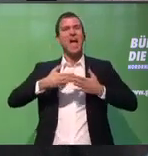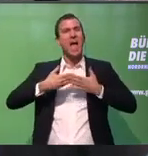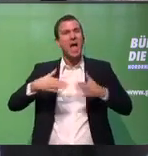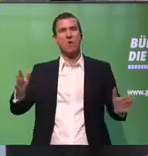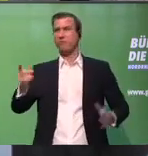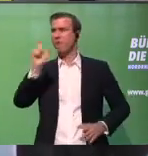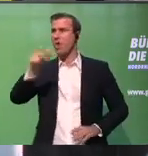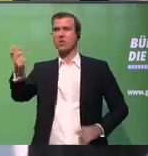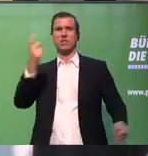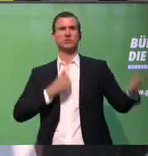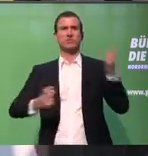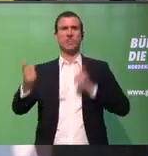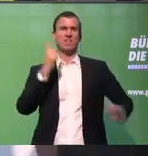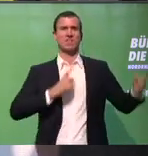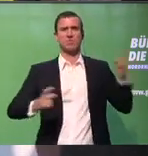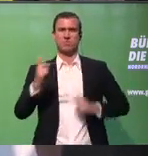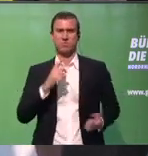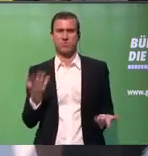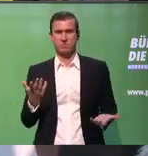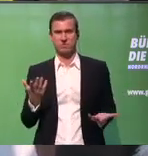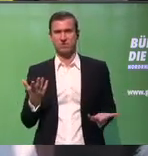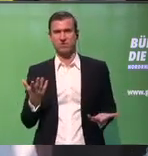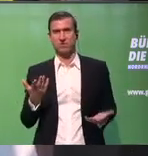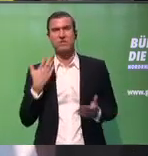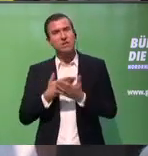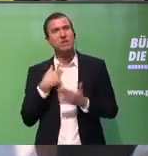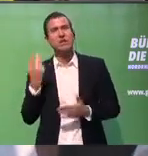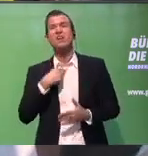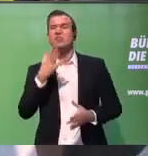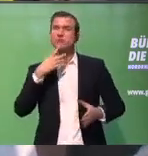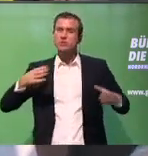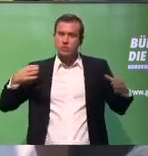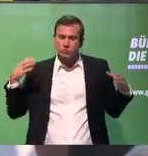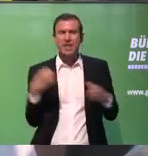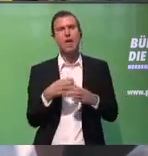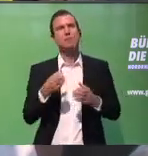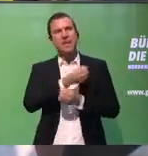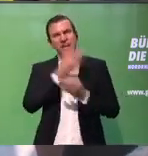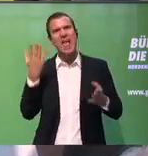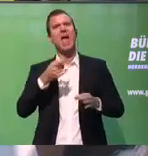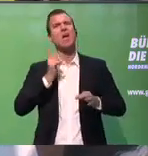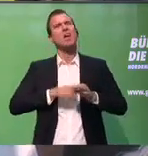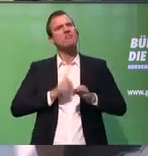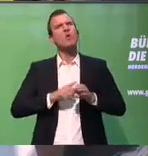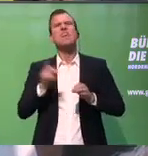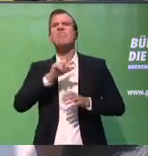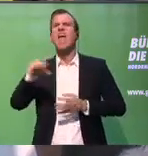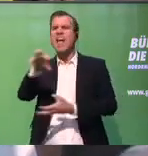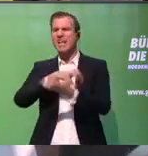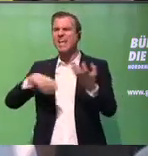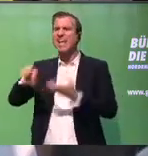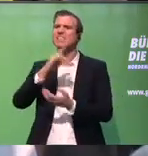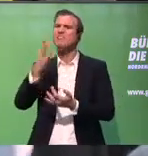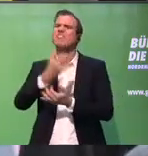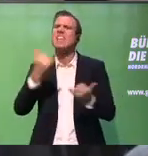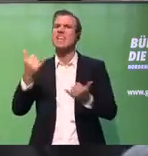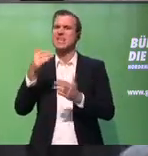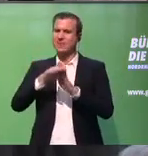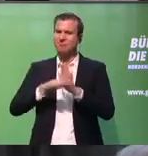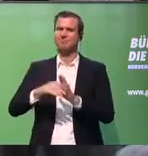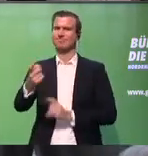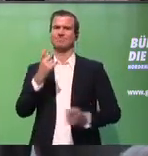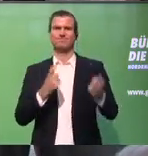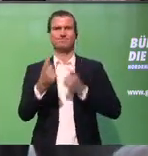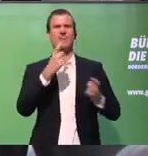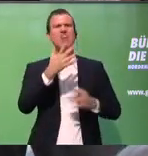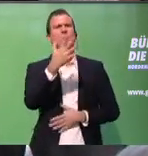für Zuwanderung. Und wir wollen gemeinsame Resettlement-Quoten für Menschen aus den Krisenregionen. Denn von diesen